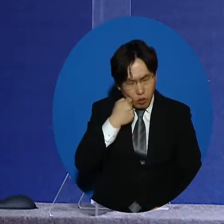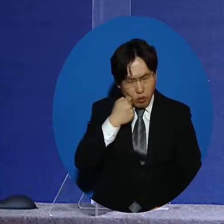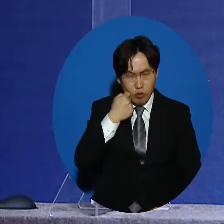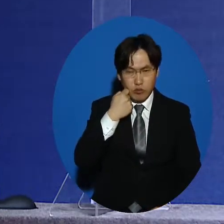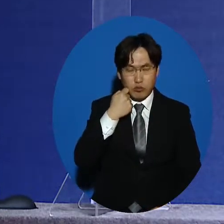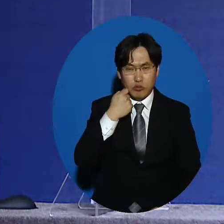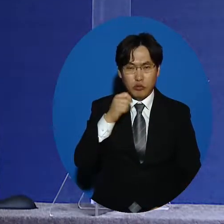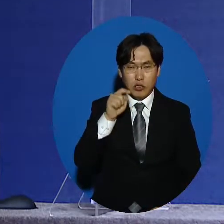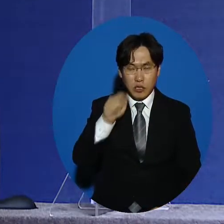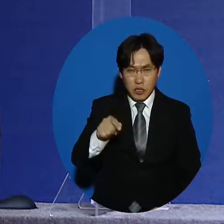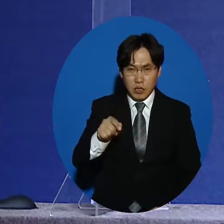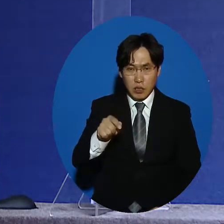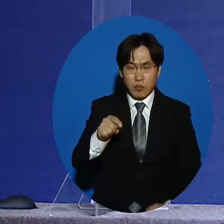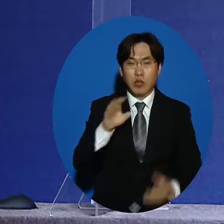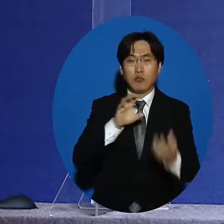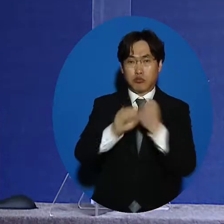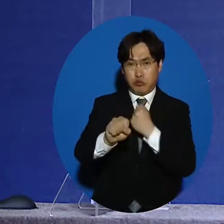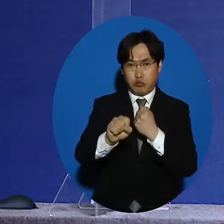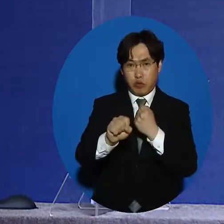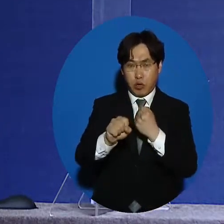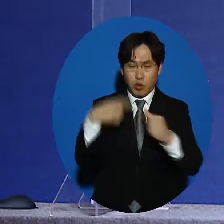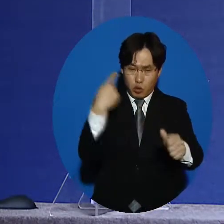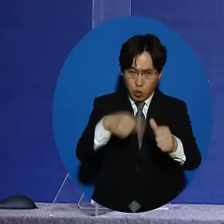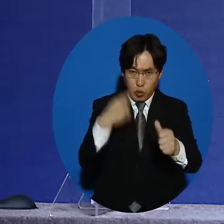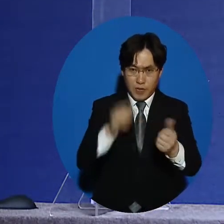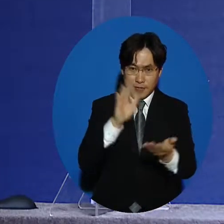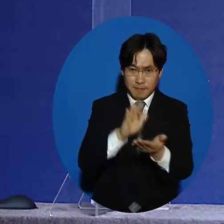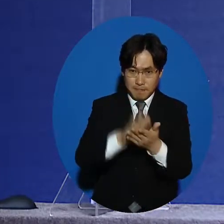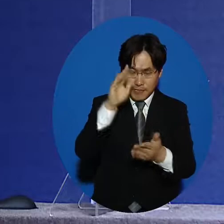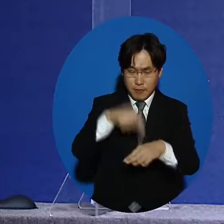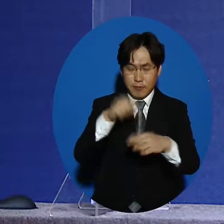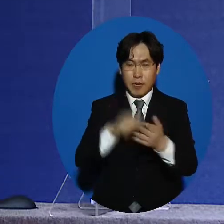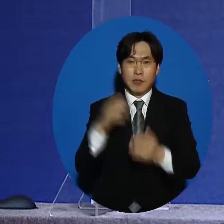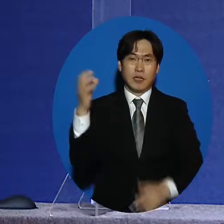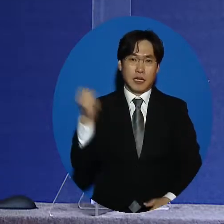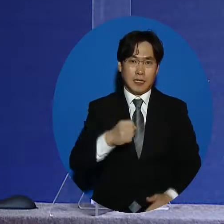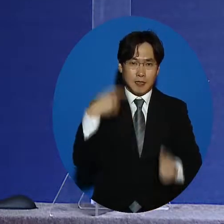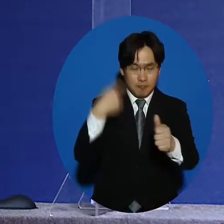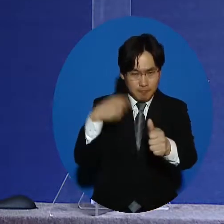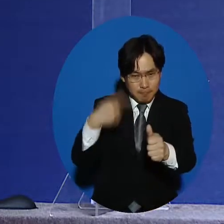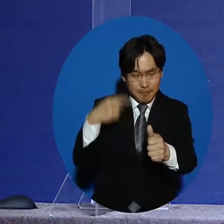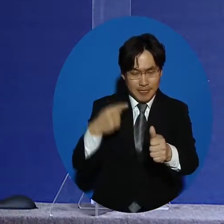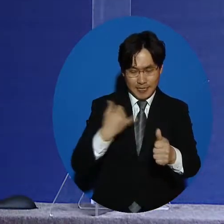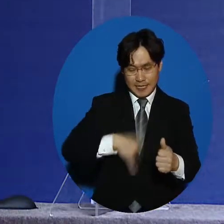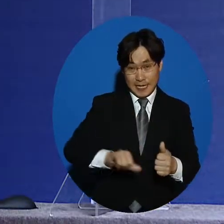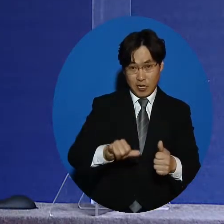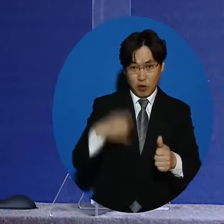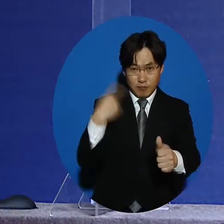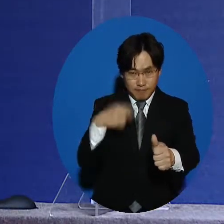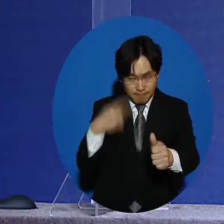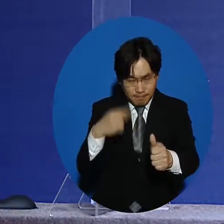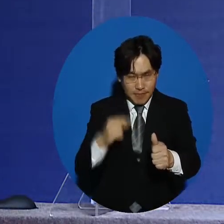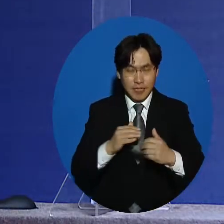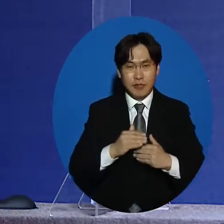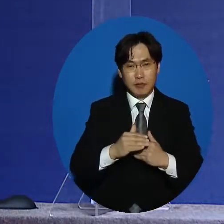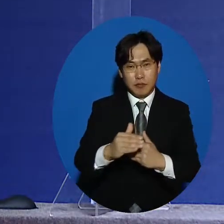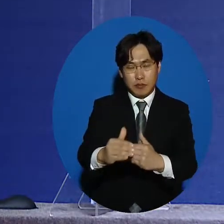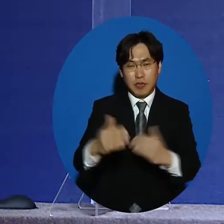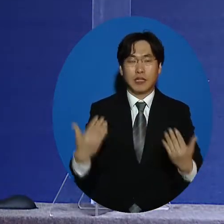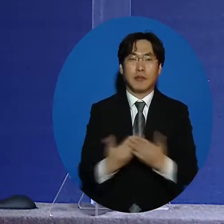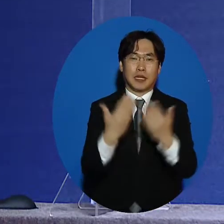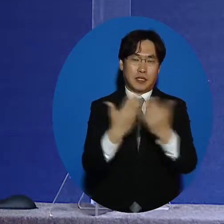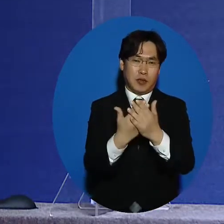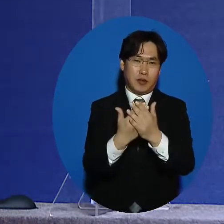교육에 아주 엄청난 교육의 열정이 오늘의 부를 이루지 않았나 그런 생각을